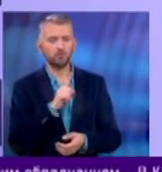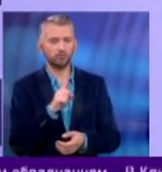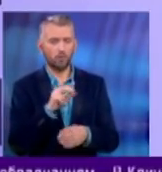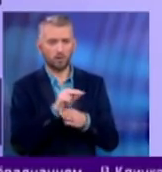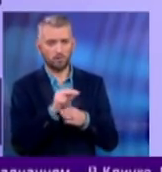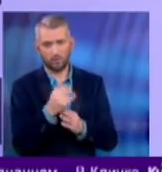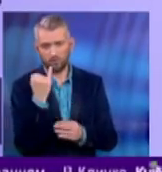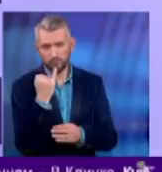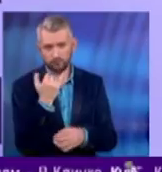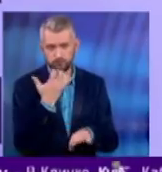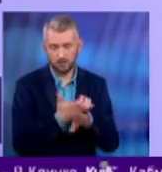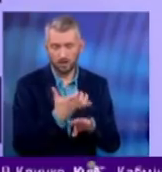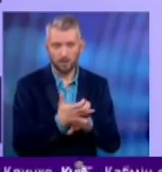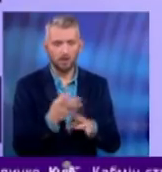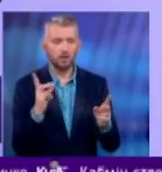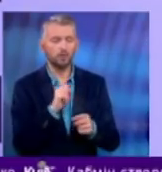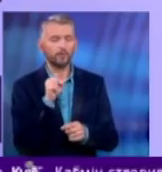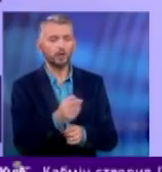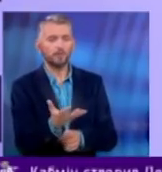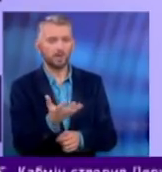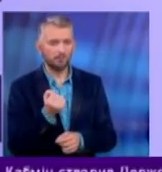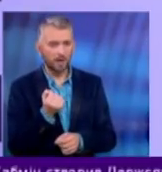неякісний ремонт, да? І щоб вони приймали,